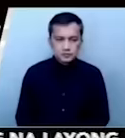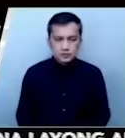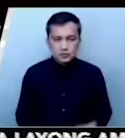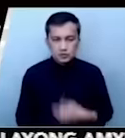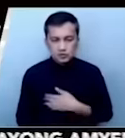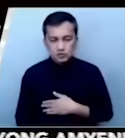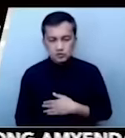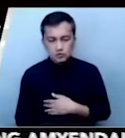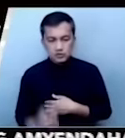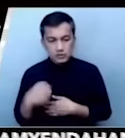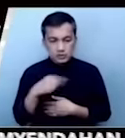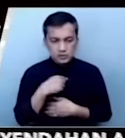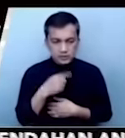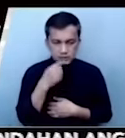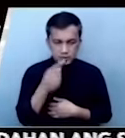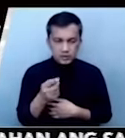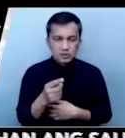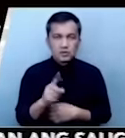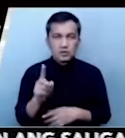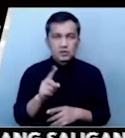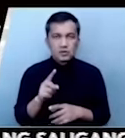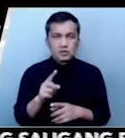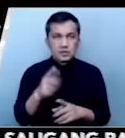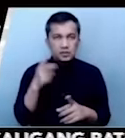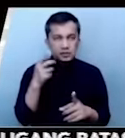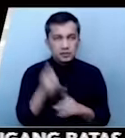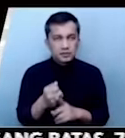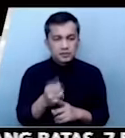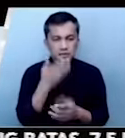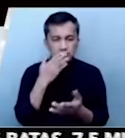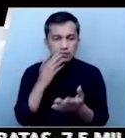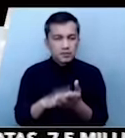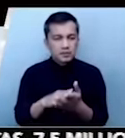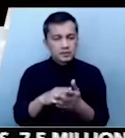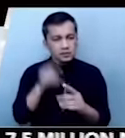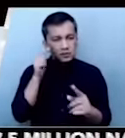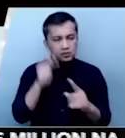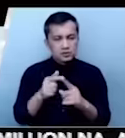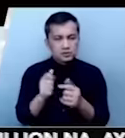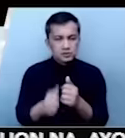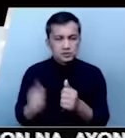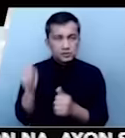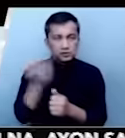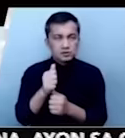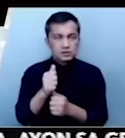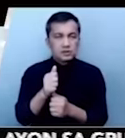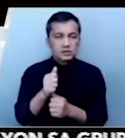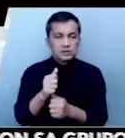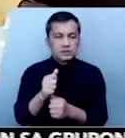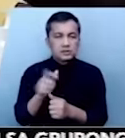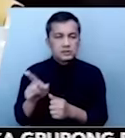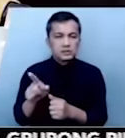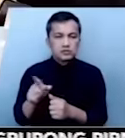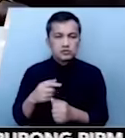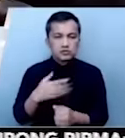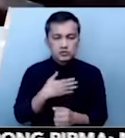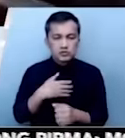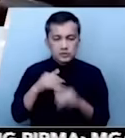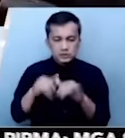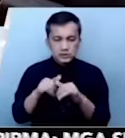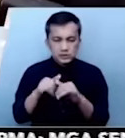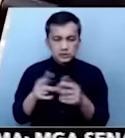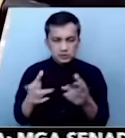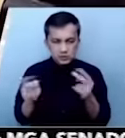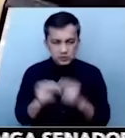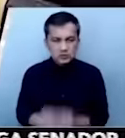epekto ng masamang hangarin ng mga naghaharing uri at gustong manatili sa pwesto. Gusto ko rin